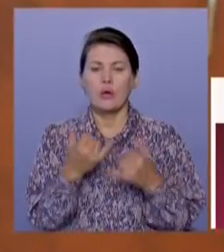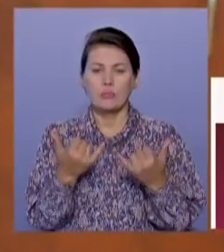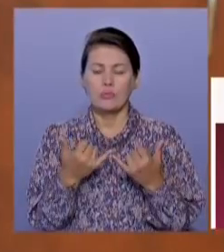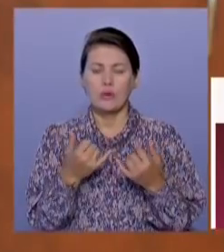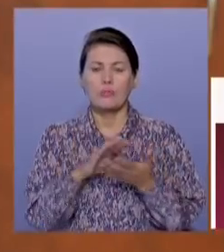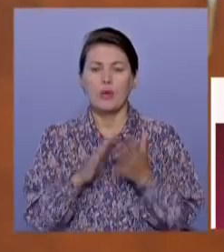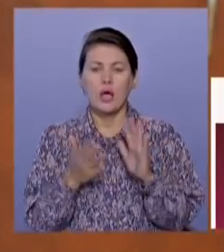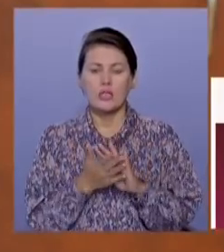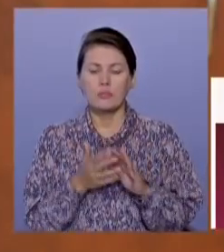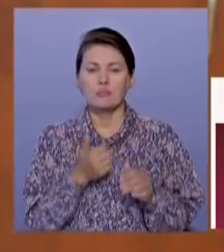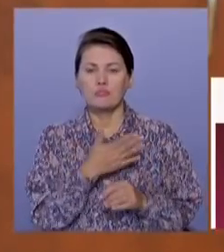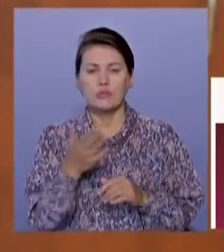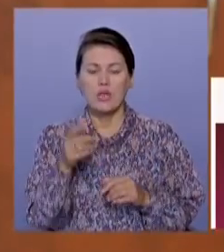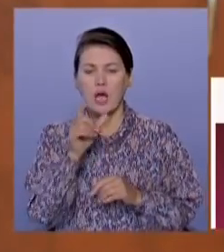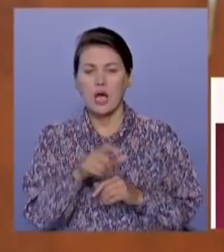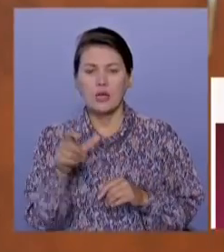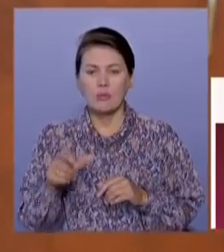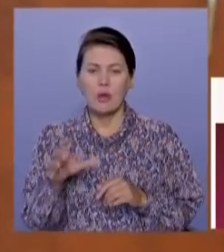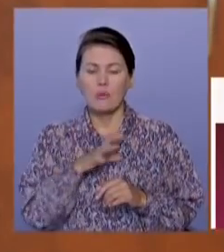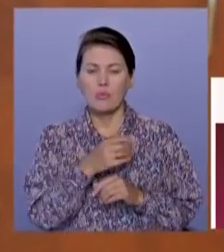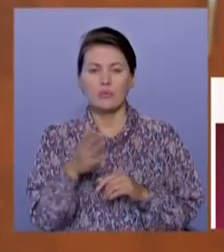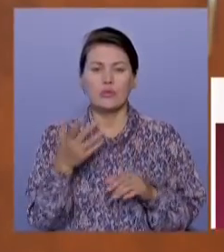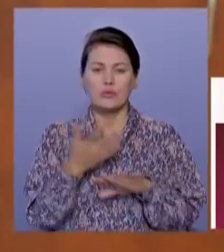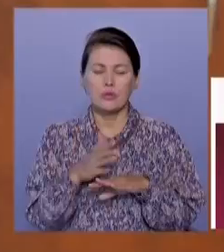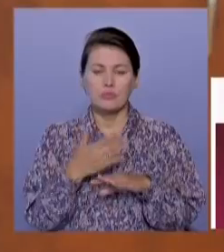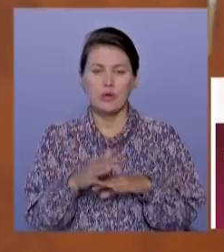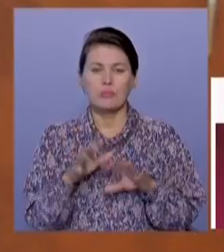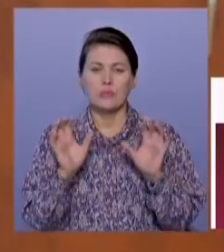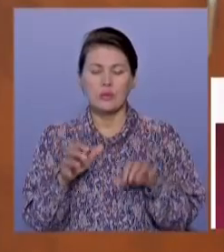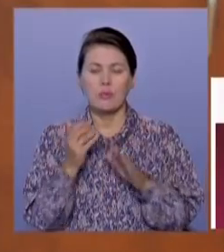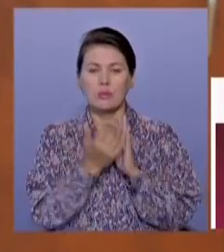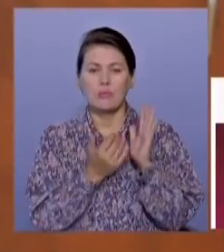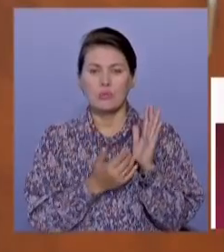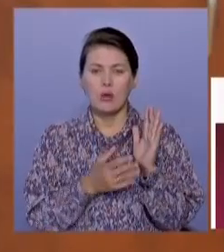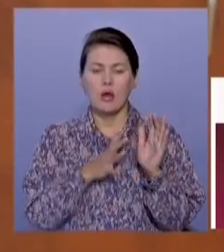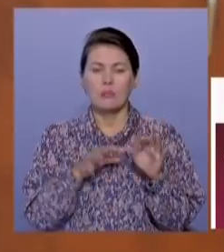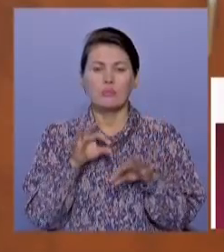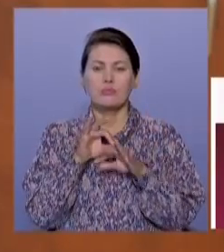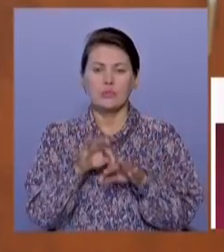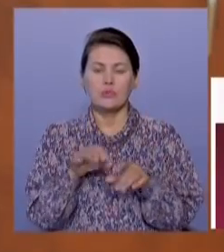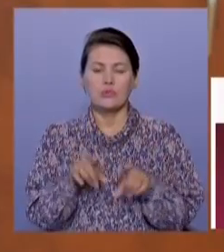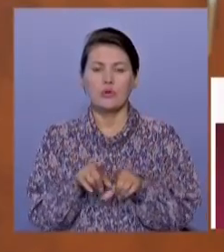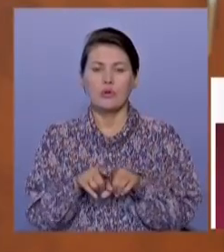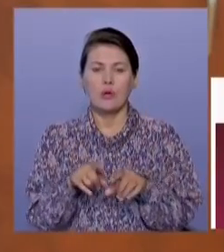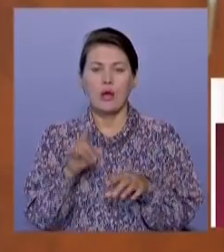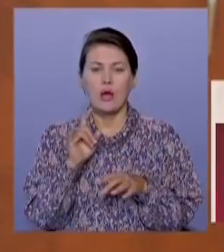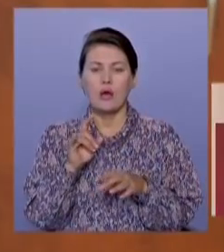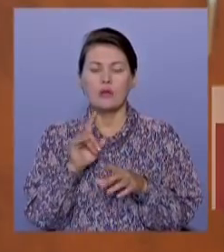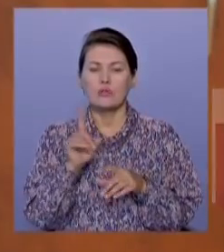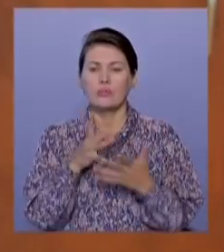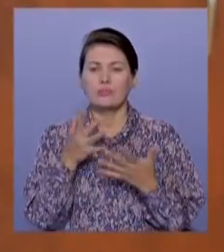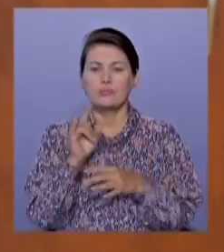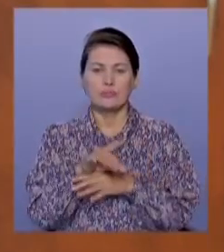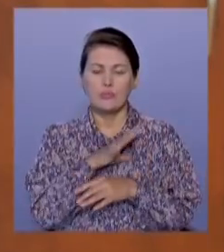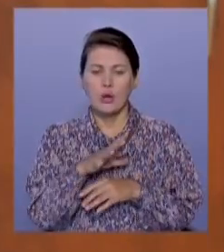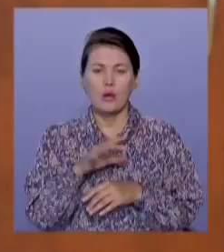бір жағдайымыз, біздің азаматтар осы несиені президенттің бағдарламасынан алайын деп отқан несиесіне алданып қалмай,